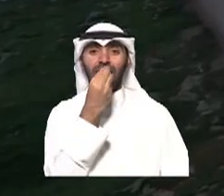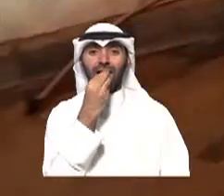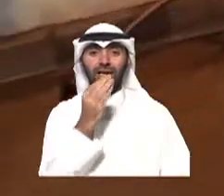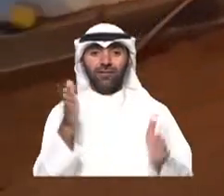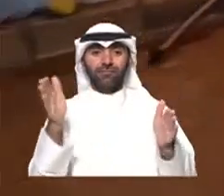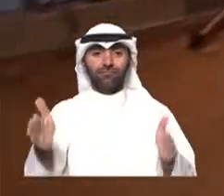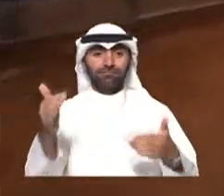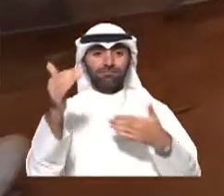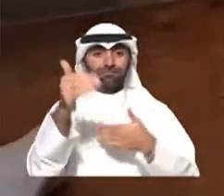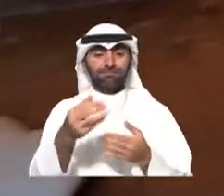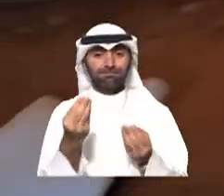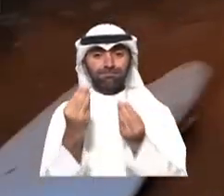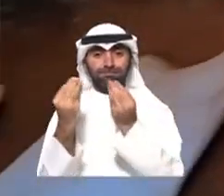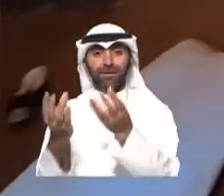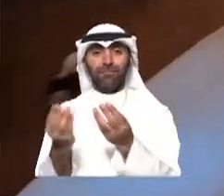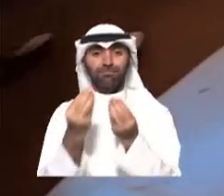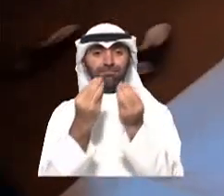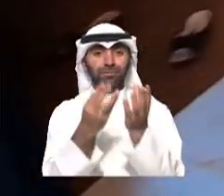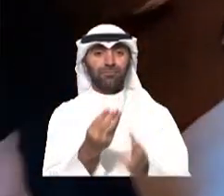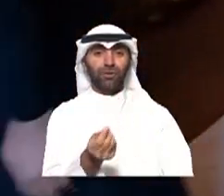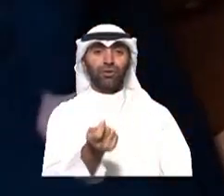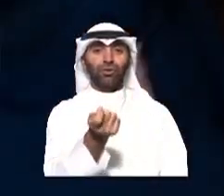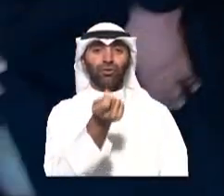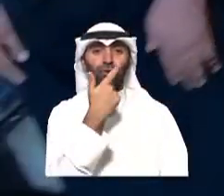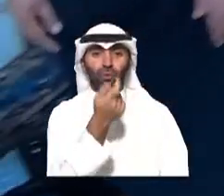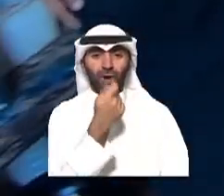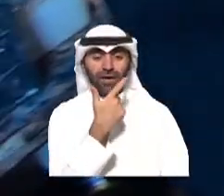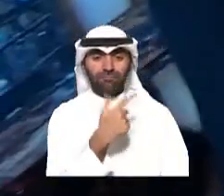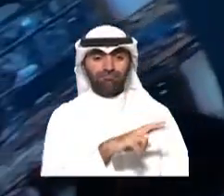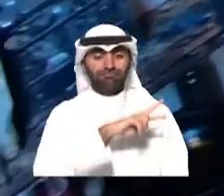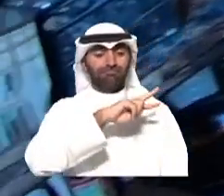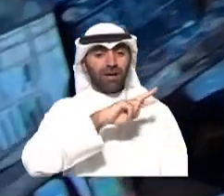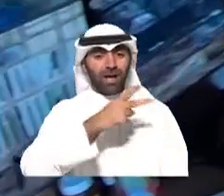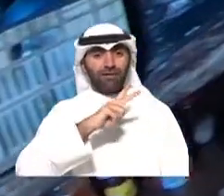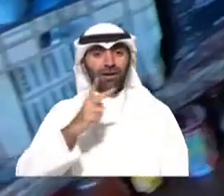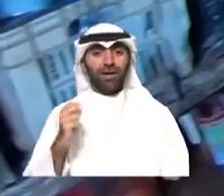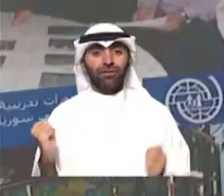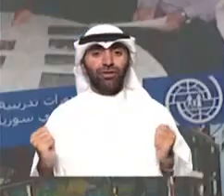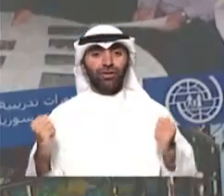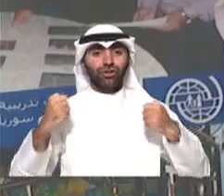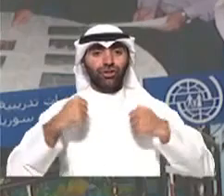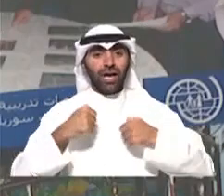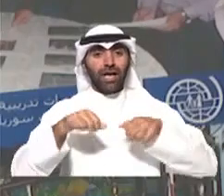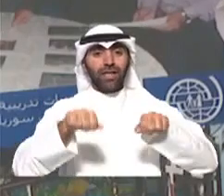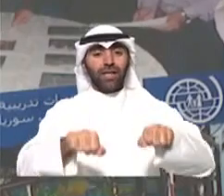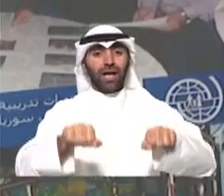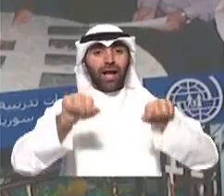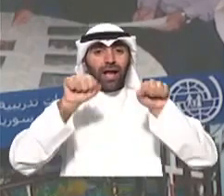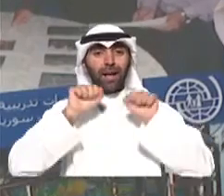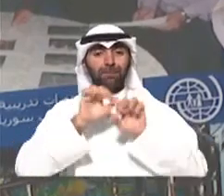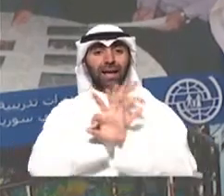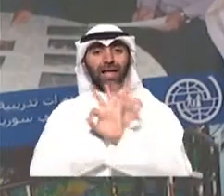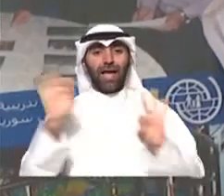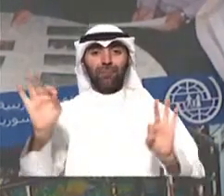العالم، تضاعف المفوضية جهودها مع شركائها لسد عوز المحتاجين